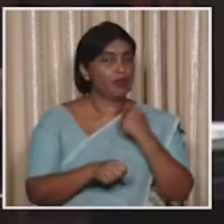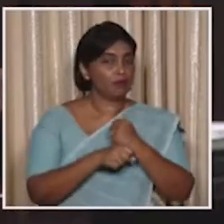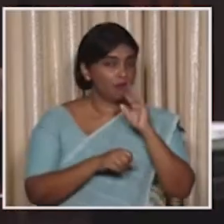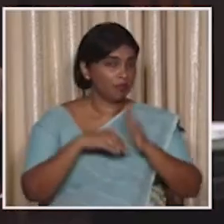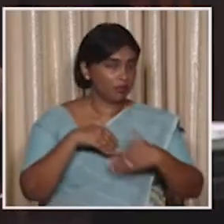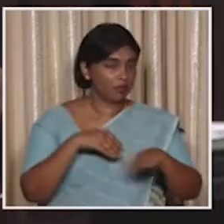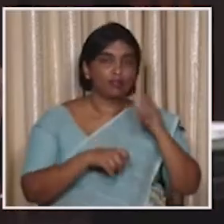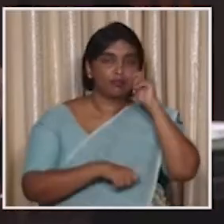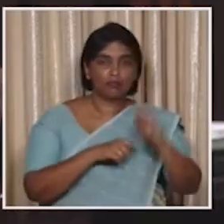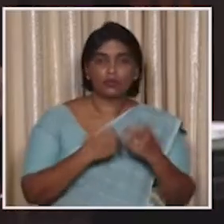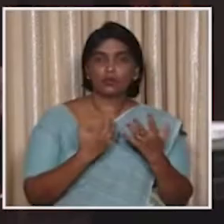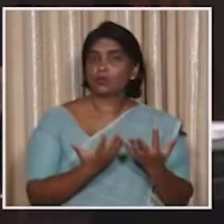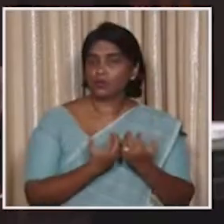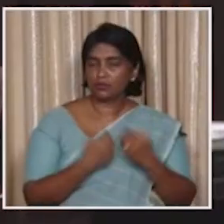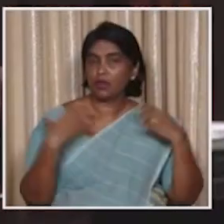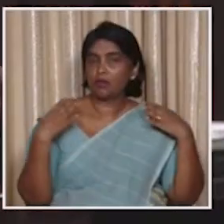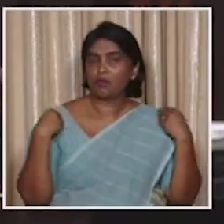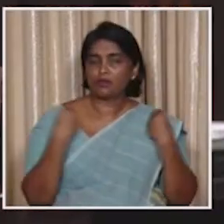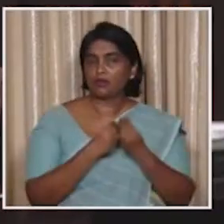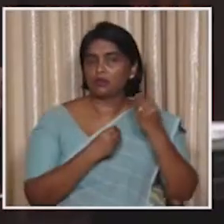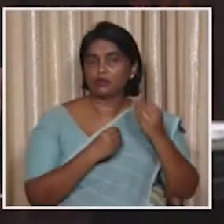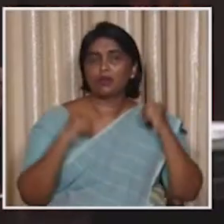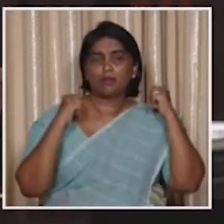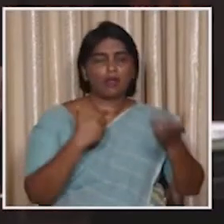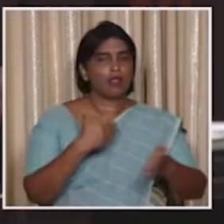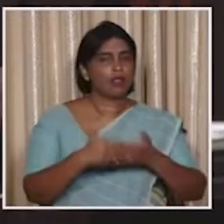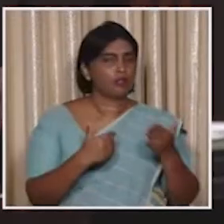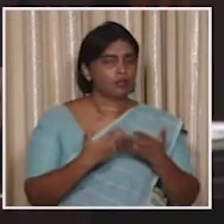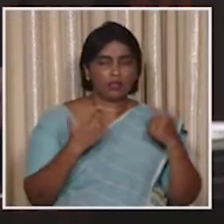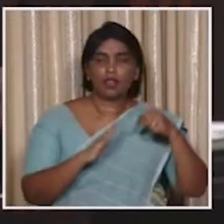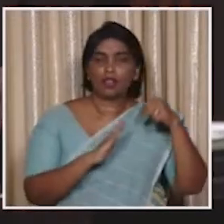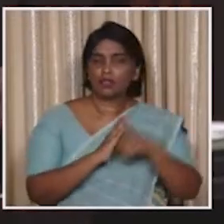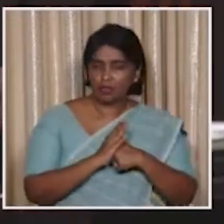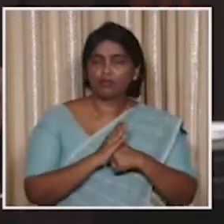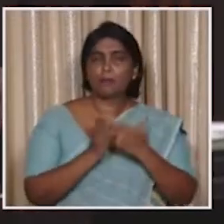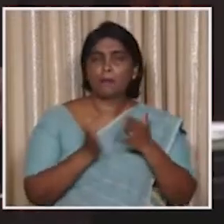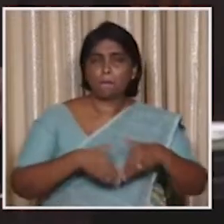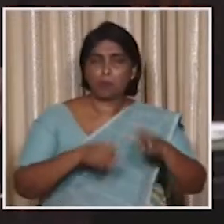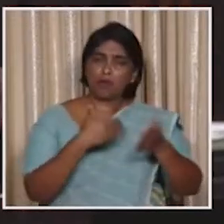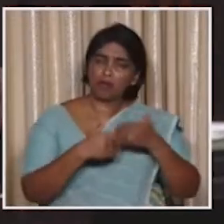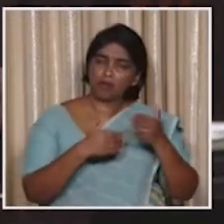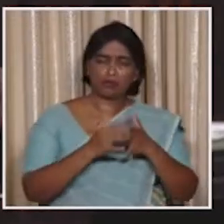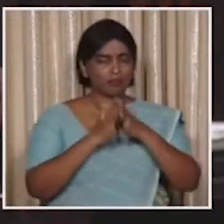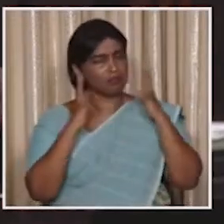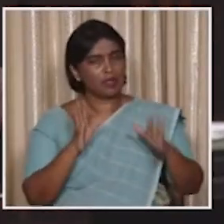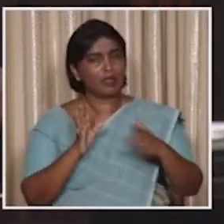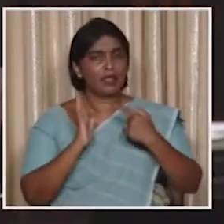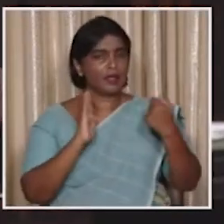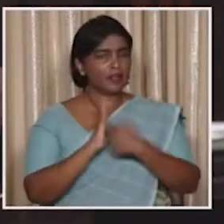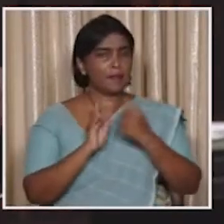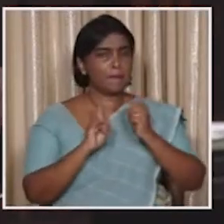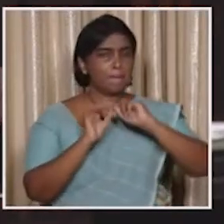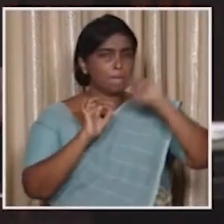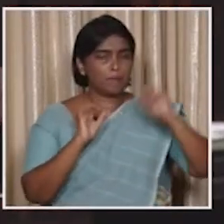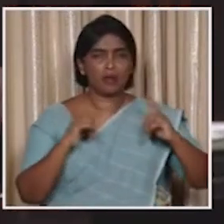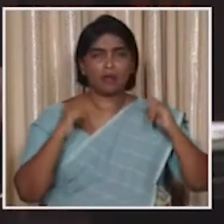பாலங்களை அமைக்கவில்லை நீங்கள் இன்று பாத்தீங்களா தெற்கிலே வேண்டாத பாலங்களை எல்லாம் நீங்கள் அமைத்திருக்கிறீர்கள் கிழக்கு மாகாணத்திலே மட்டக்களப்பு மாவட்டம் இந்த மூன்று பாலங்களை அமைக்கிறது இதுவரை